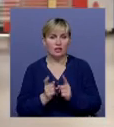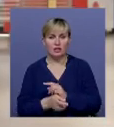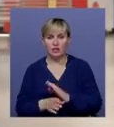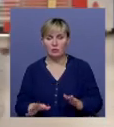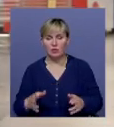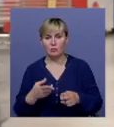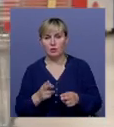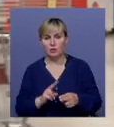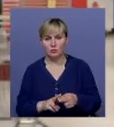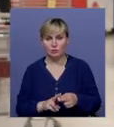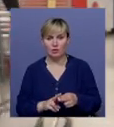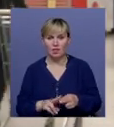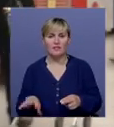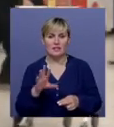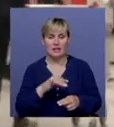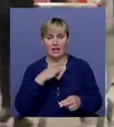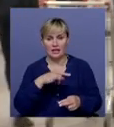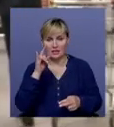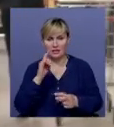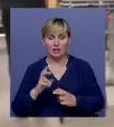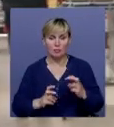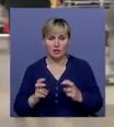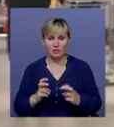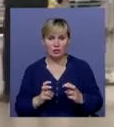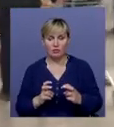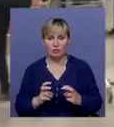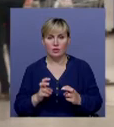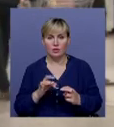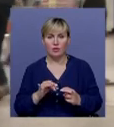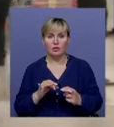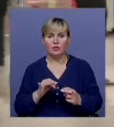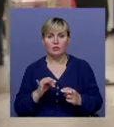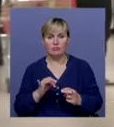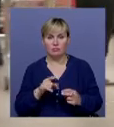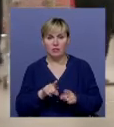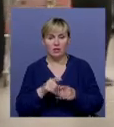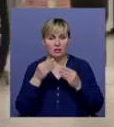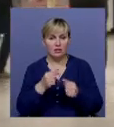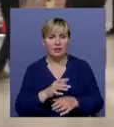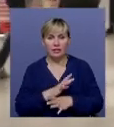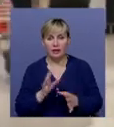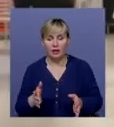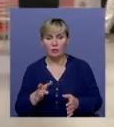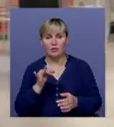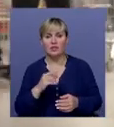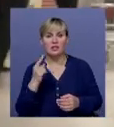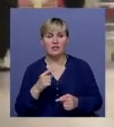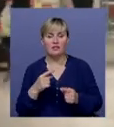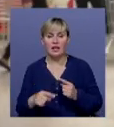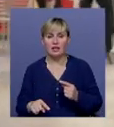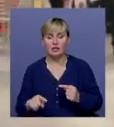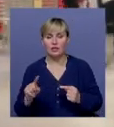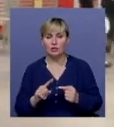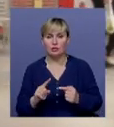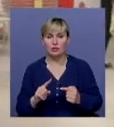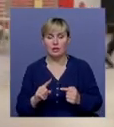изменились, потому что они практически все казахстанского производства, на них курсовой скачок не сказался. Единственная разница